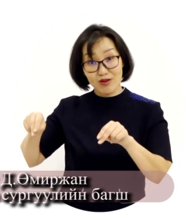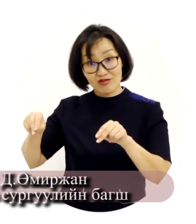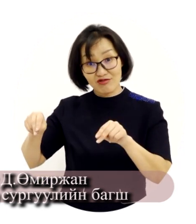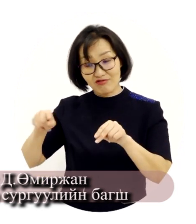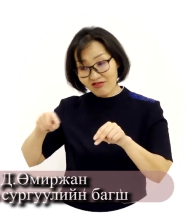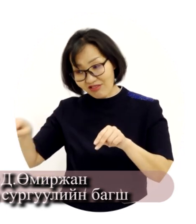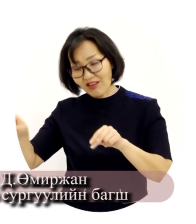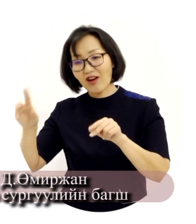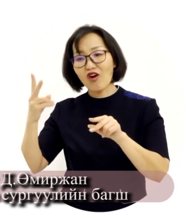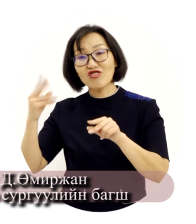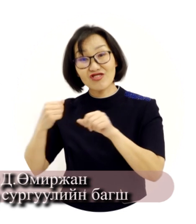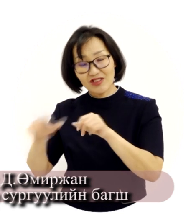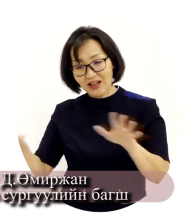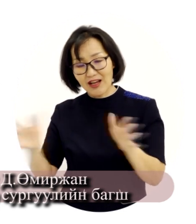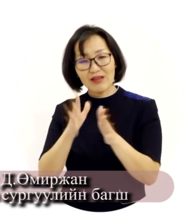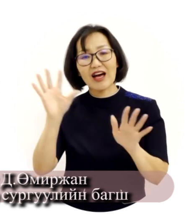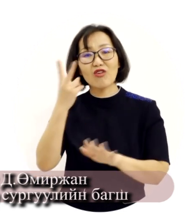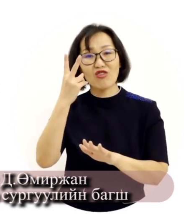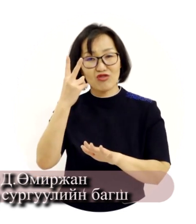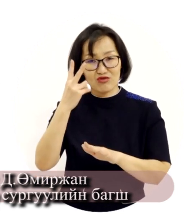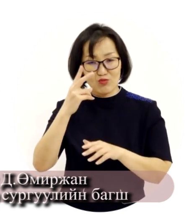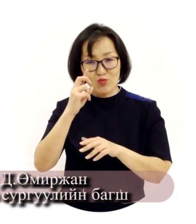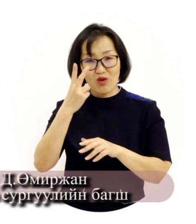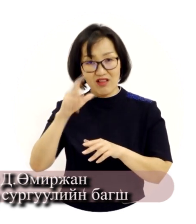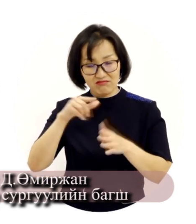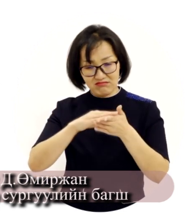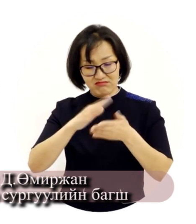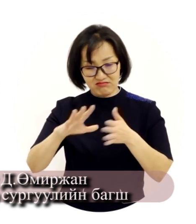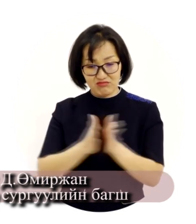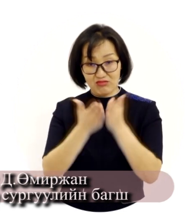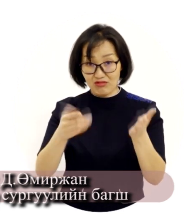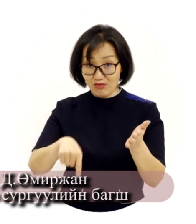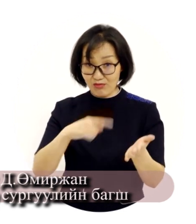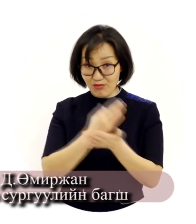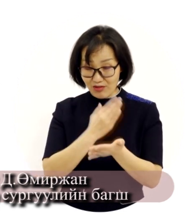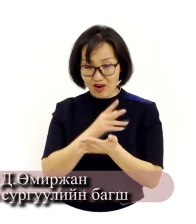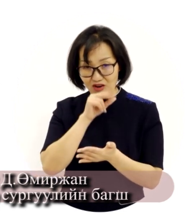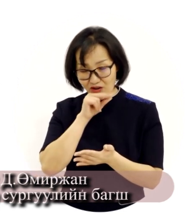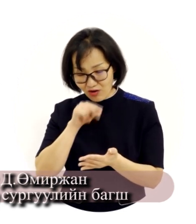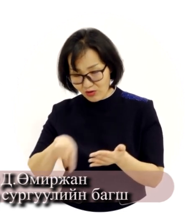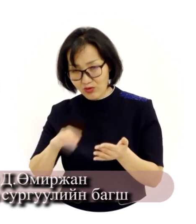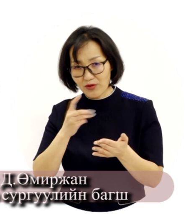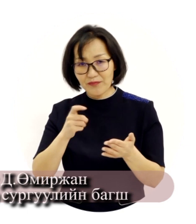1228 жылы. Соңғы 2 тарауы Үгедей ханның қайтыс болғаннан бұрын